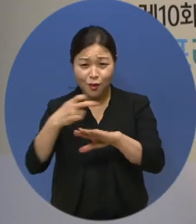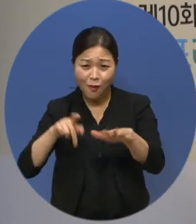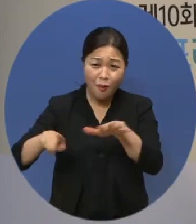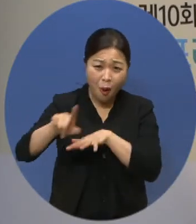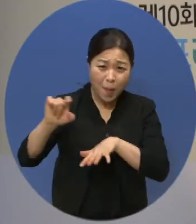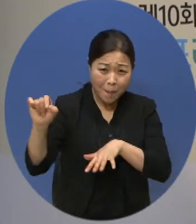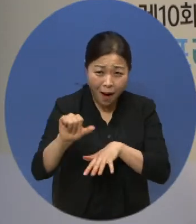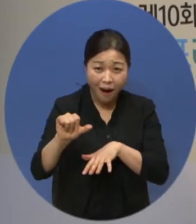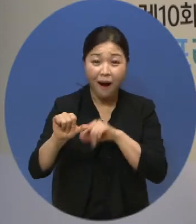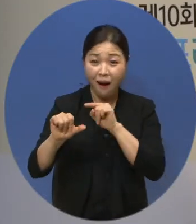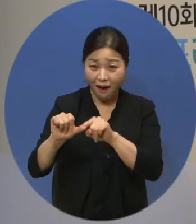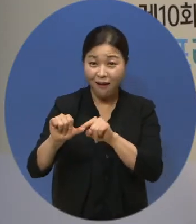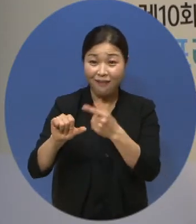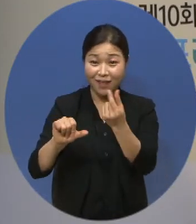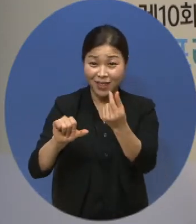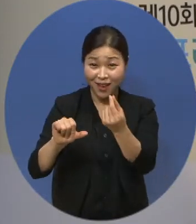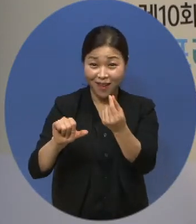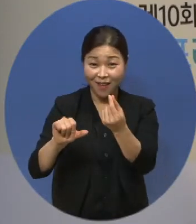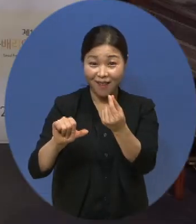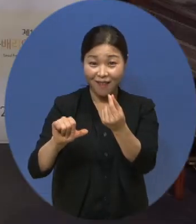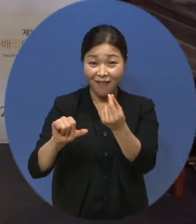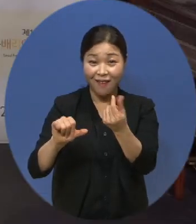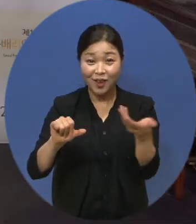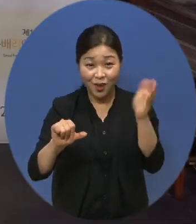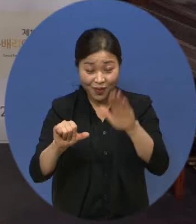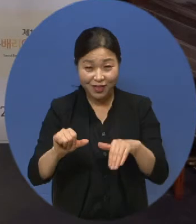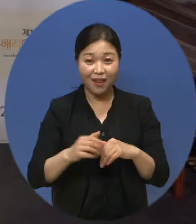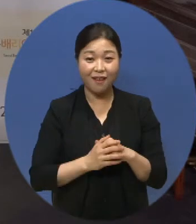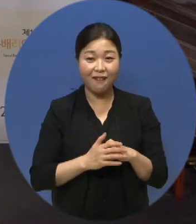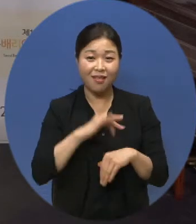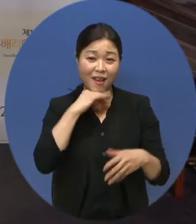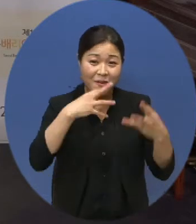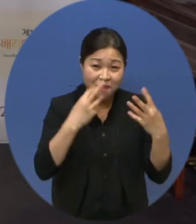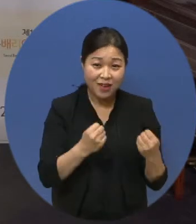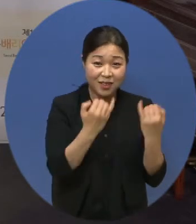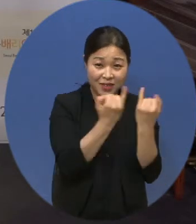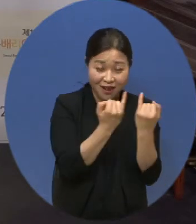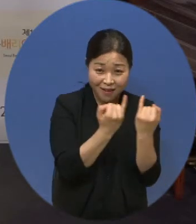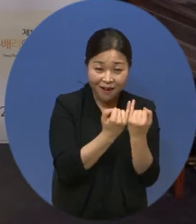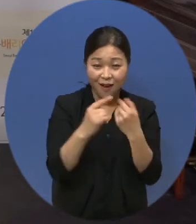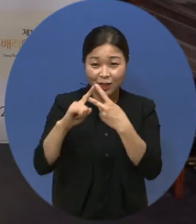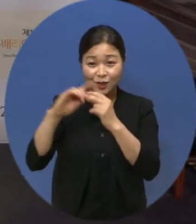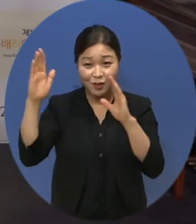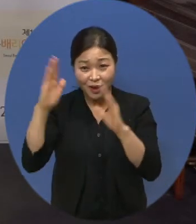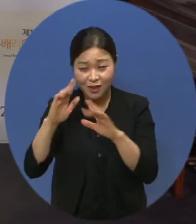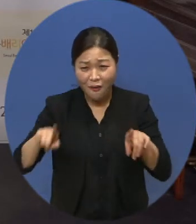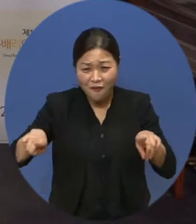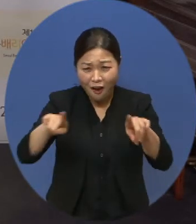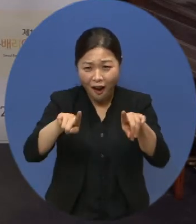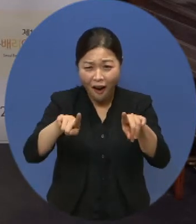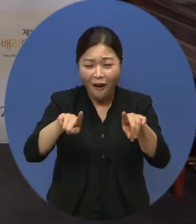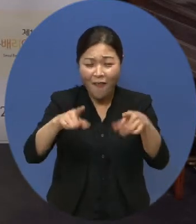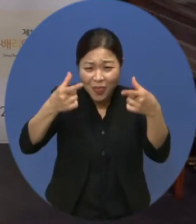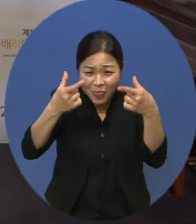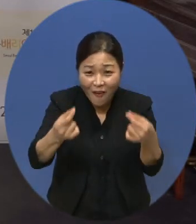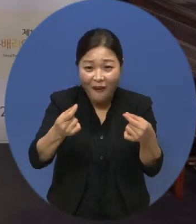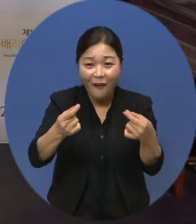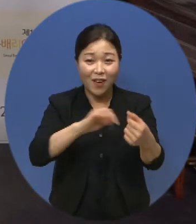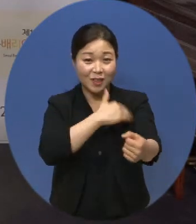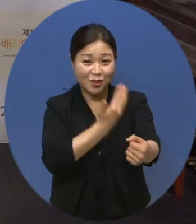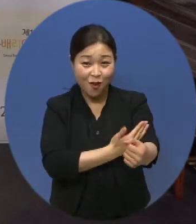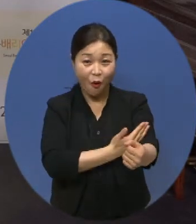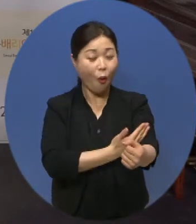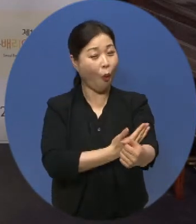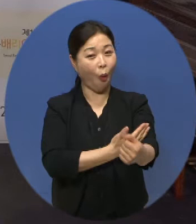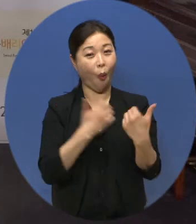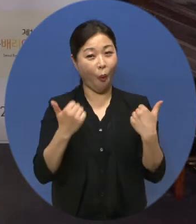유리한 고지를 점할 수 있는데 중년 여성이 그 중학생과 동일한 기록을 찍는 대단한 기적이 일어납니다. 이게 영화에서만 일어날